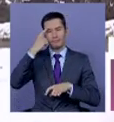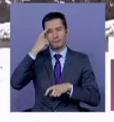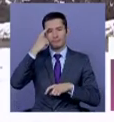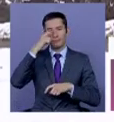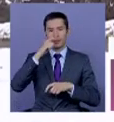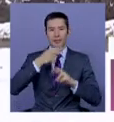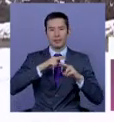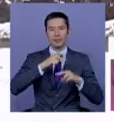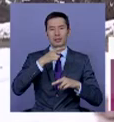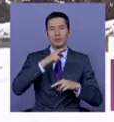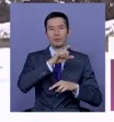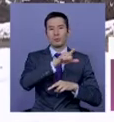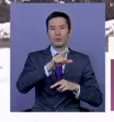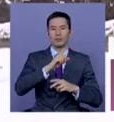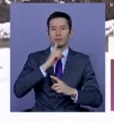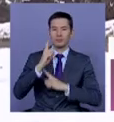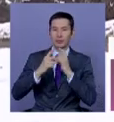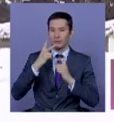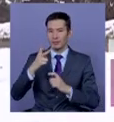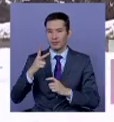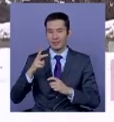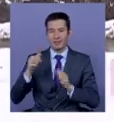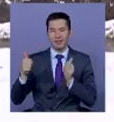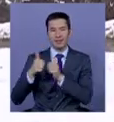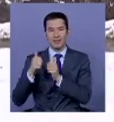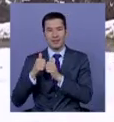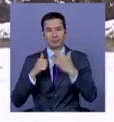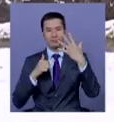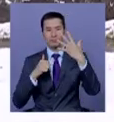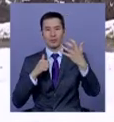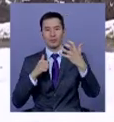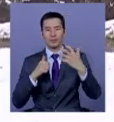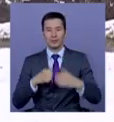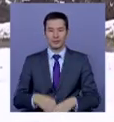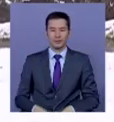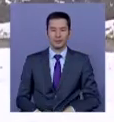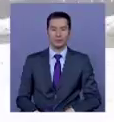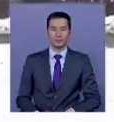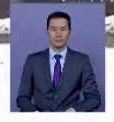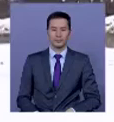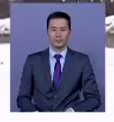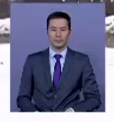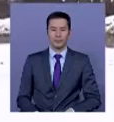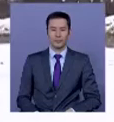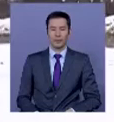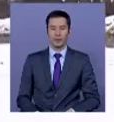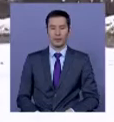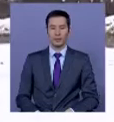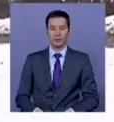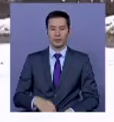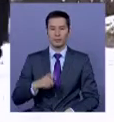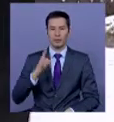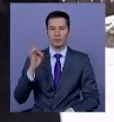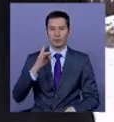үшін жанына келіп, сол кісінің жанында отырғандай сондай бейнеде жасағанбыз. Онда үлкен қылып жасамады,